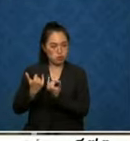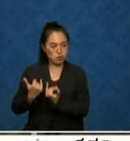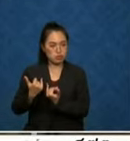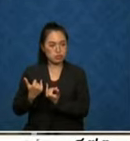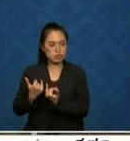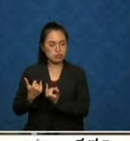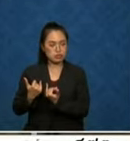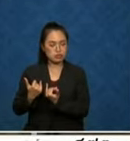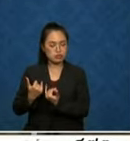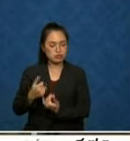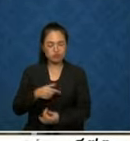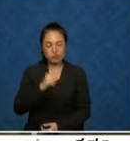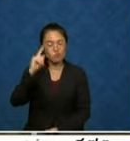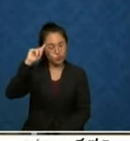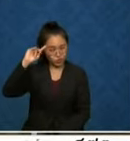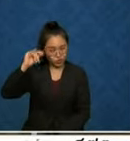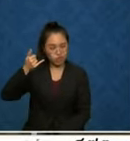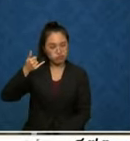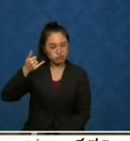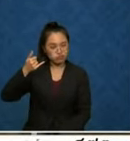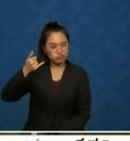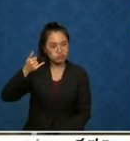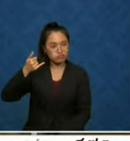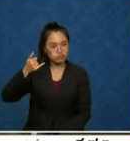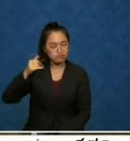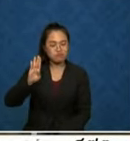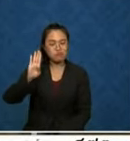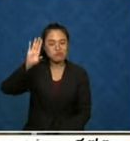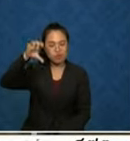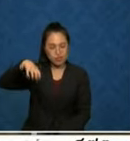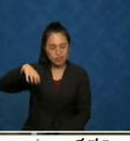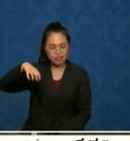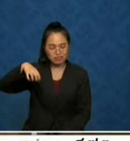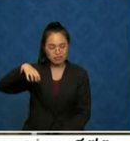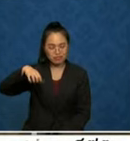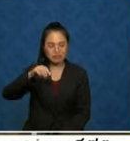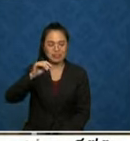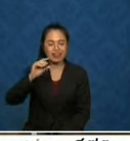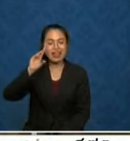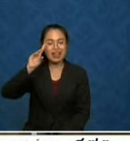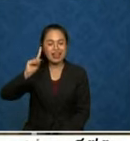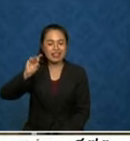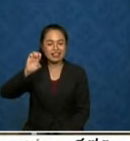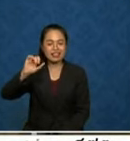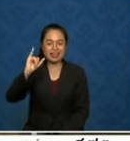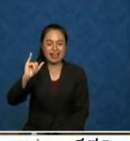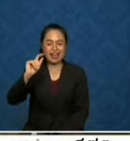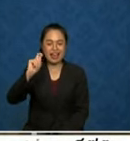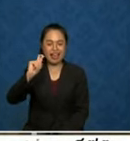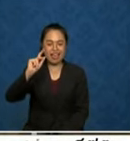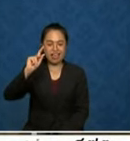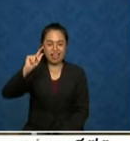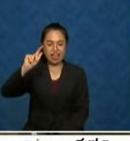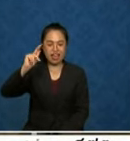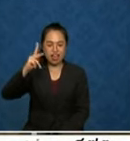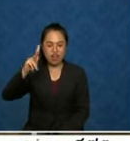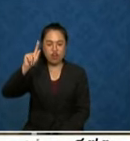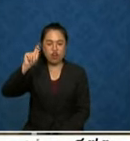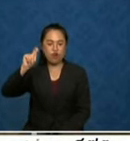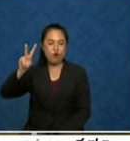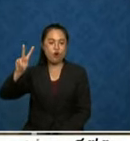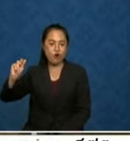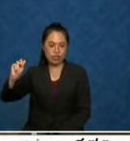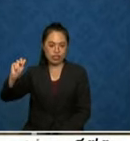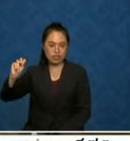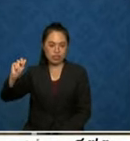ไม่มีใครไม่รู้จักครับบริษัทดีไอคอนและไม่มีใครรู้จักคำว่าไม่รู้จักค